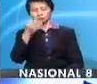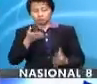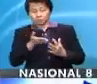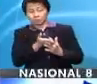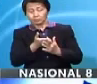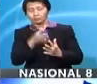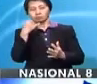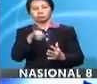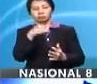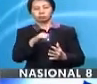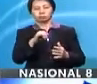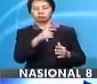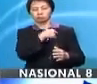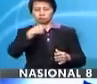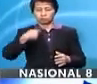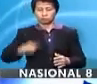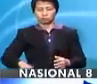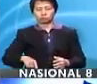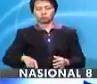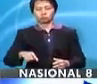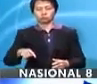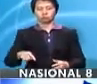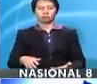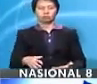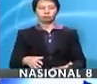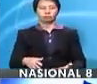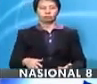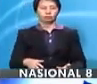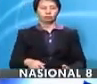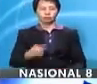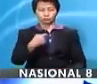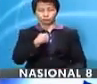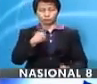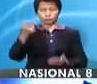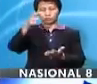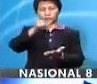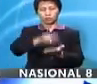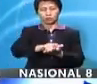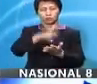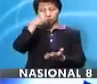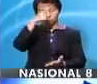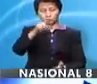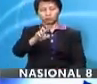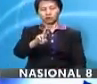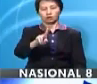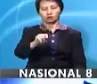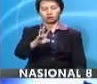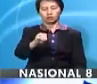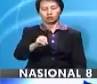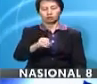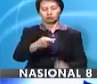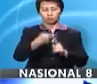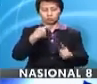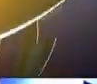menembusi pasaran tempatan negara tembok besar ini. Ainul Izzi Abdul Razak, Berita RTM,